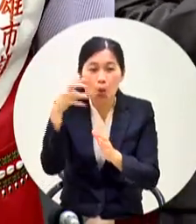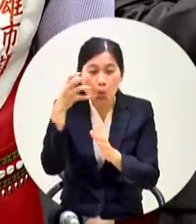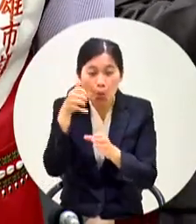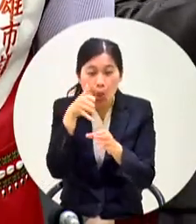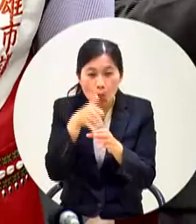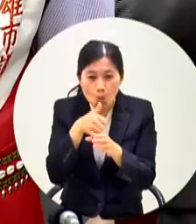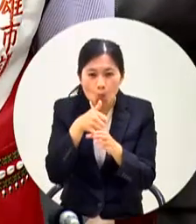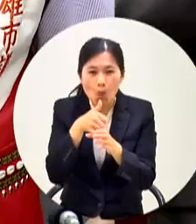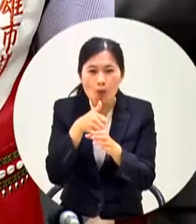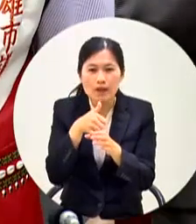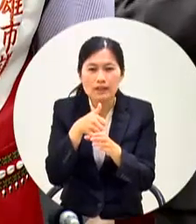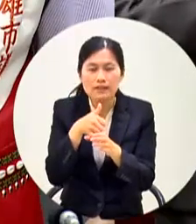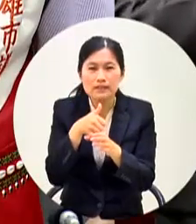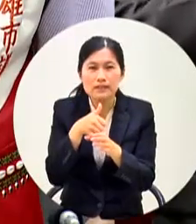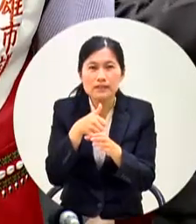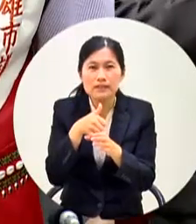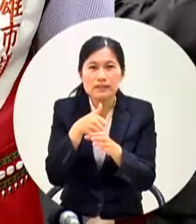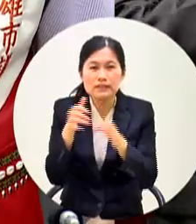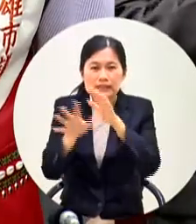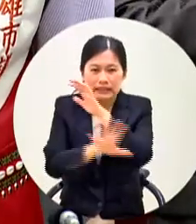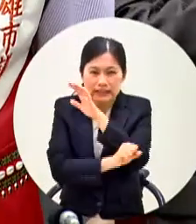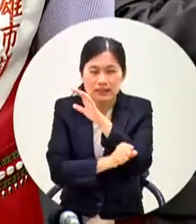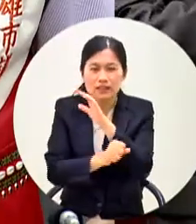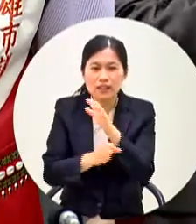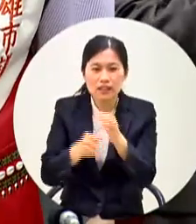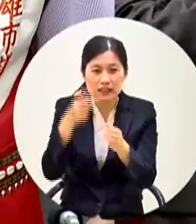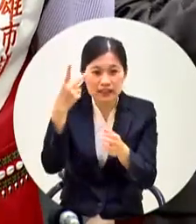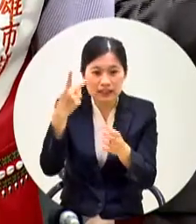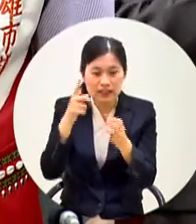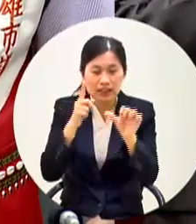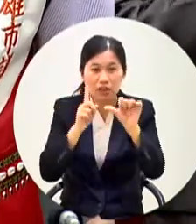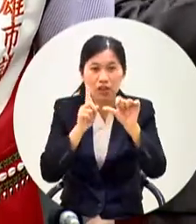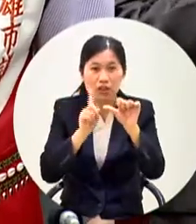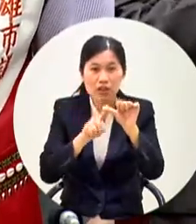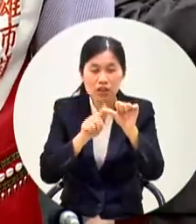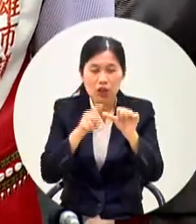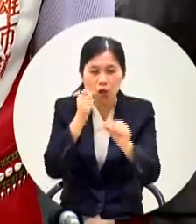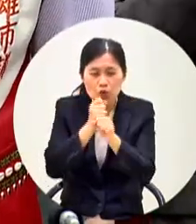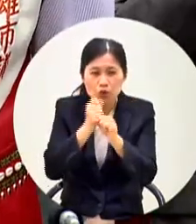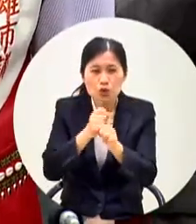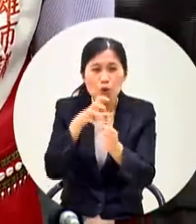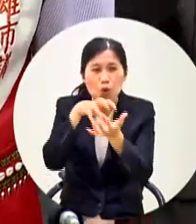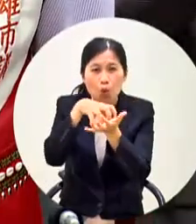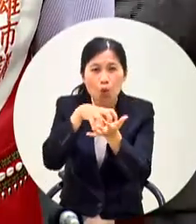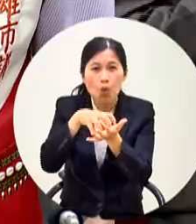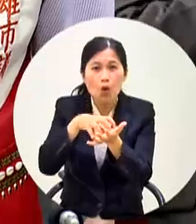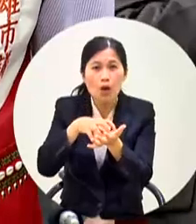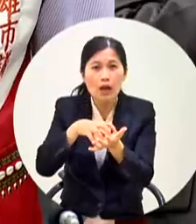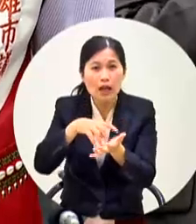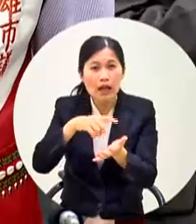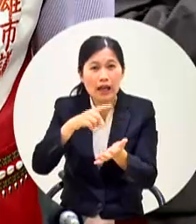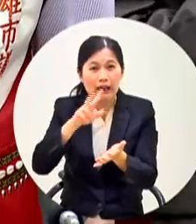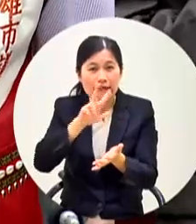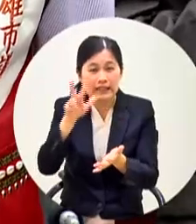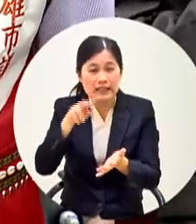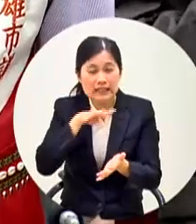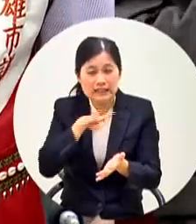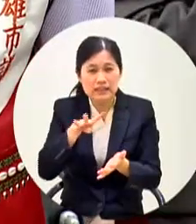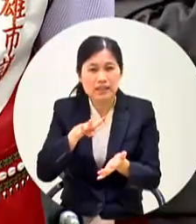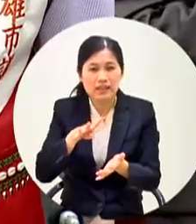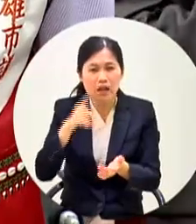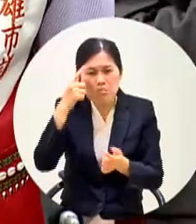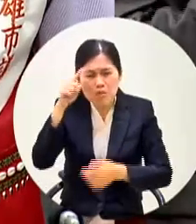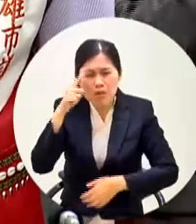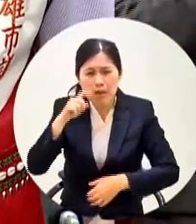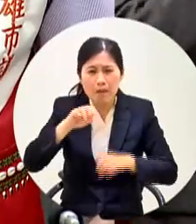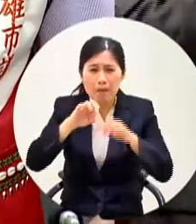是做成类似果冻式的东西，因为天然的爱玉它隔天它就会变成又变成水，从